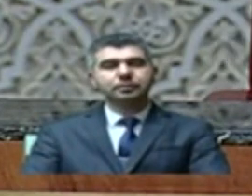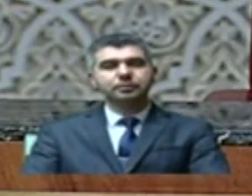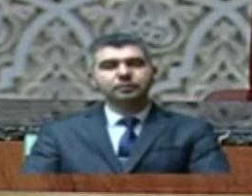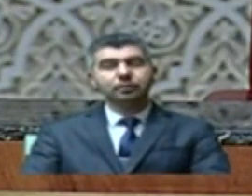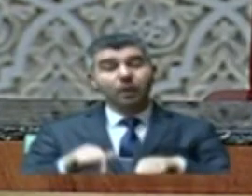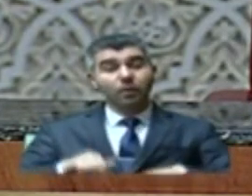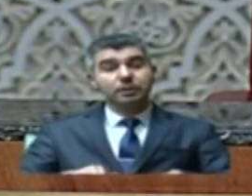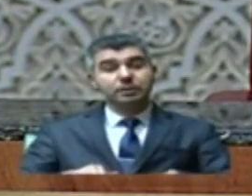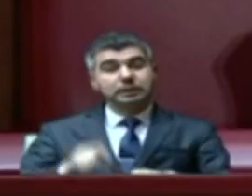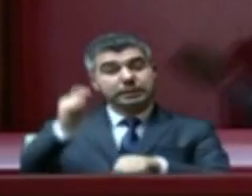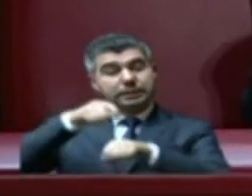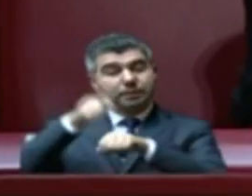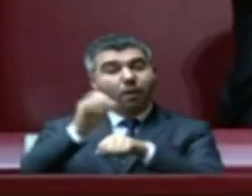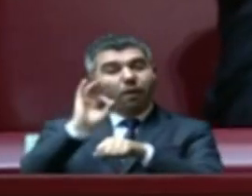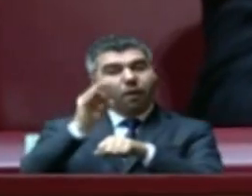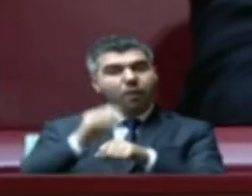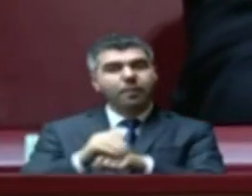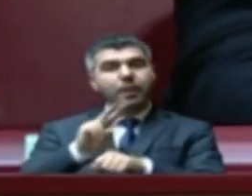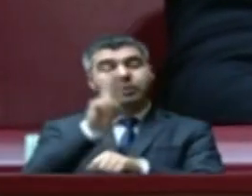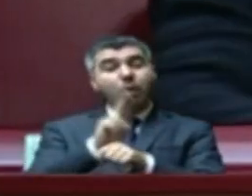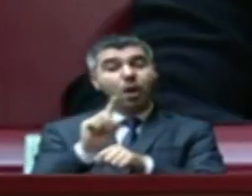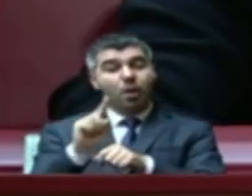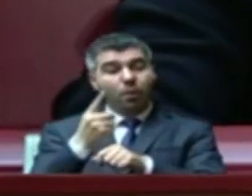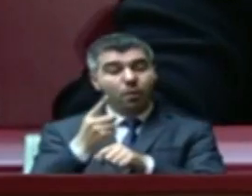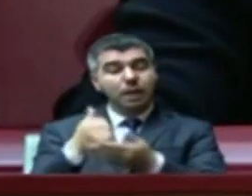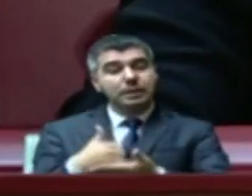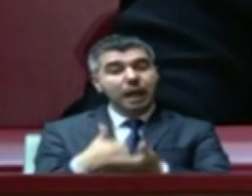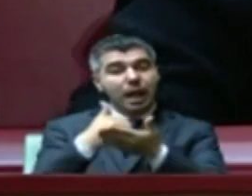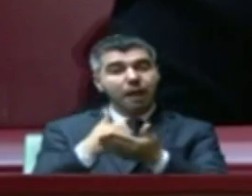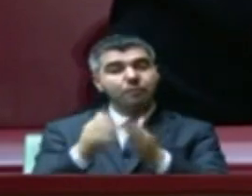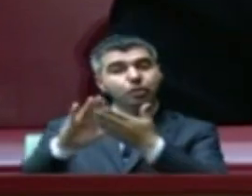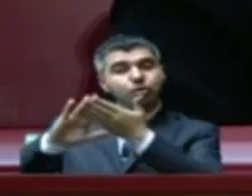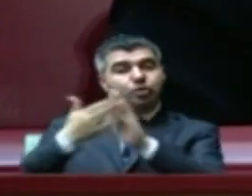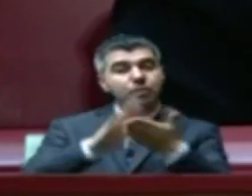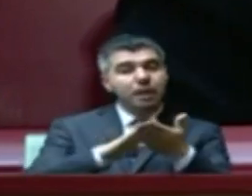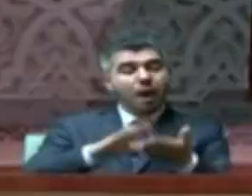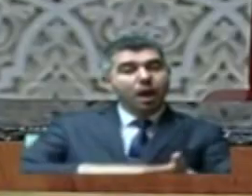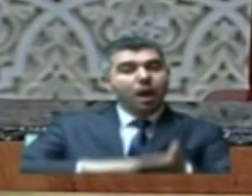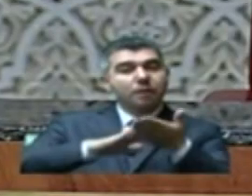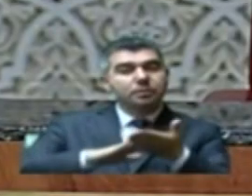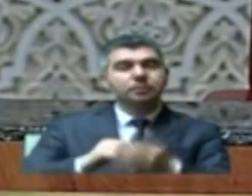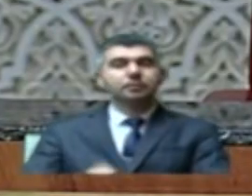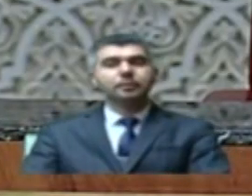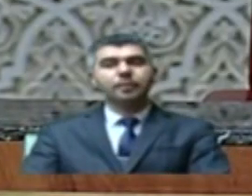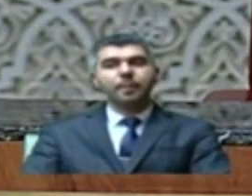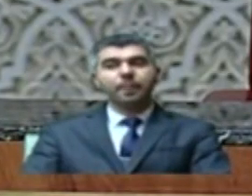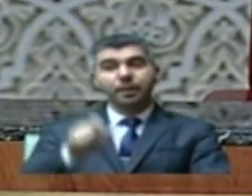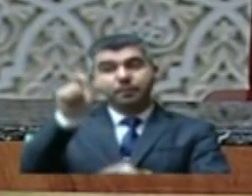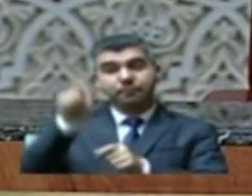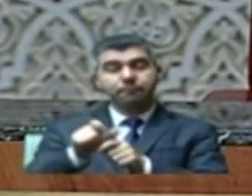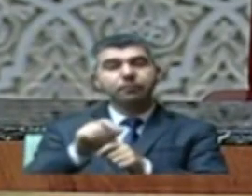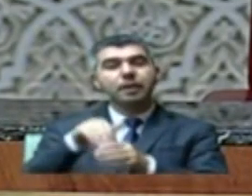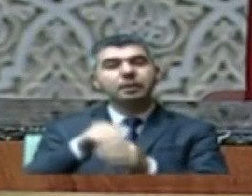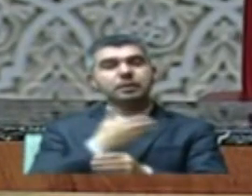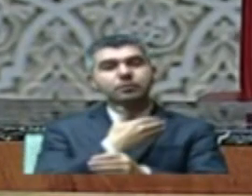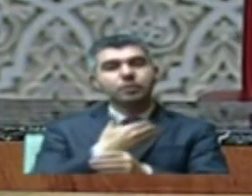قطاع الصناعه التقليديه، والسؤال الاول موضوعه ضروره دعم التعاونيات الحرفيه ببلادنا. الكلمه لاحد الساده المستشارين من فريق